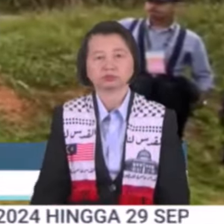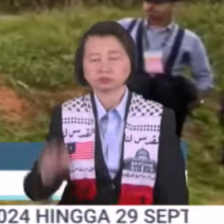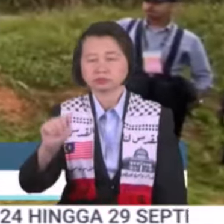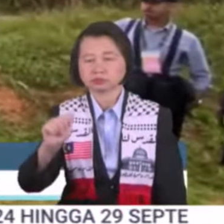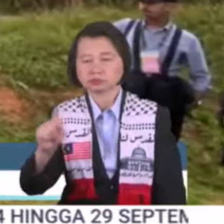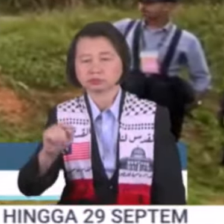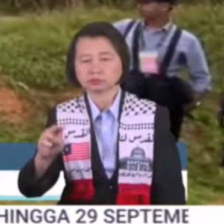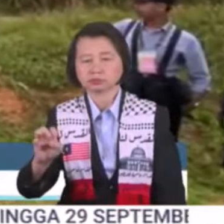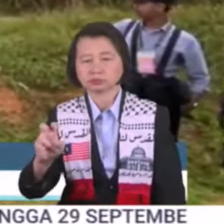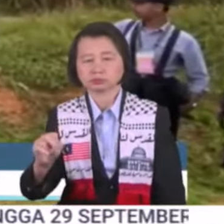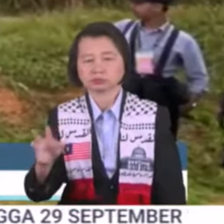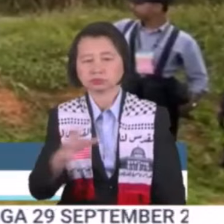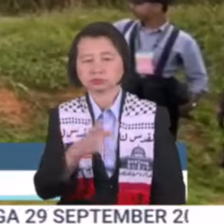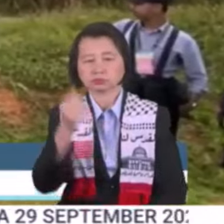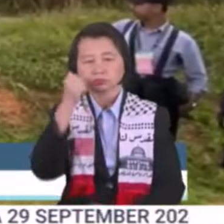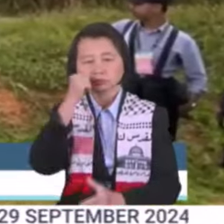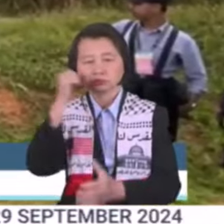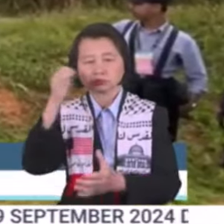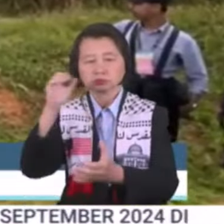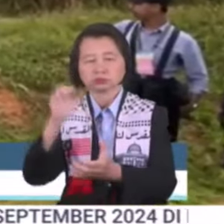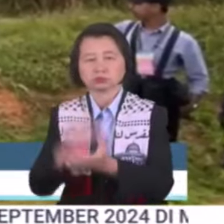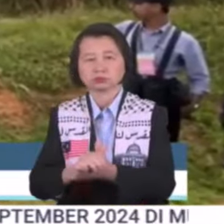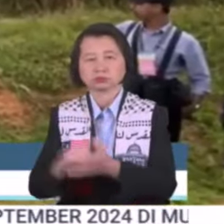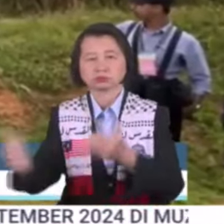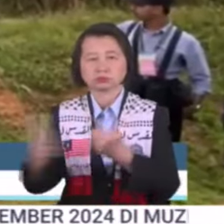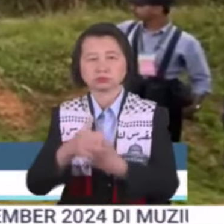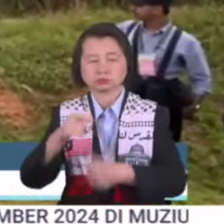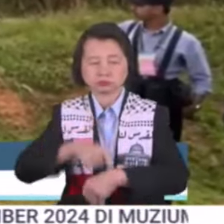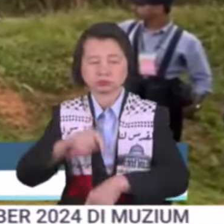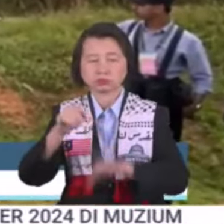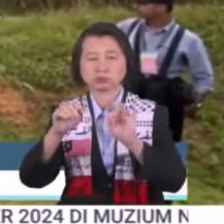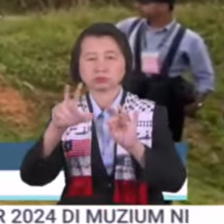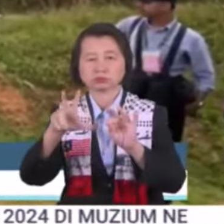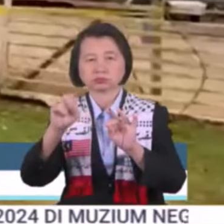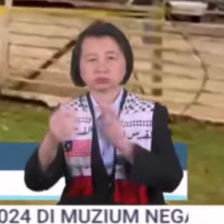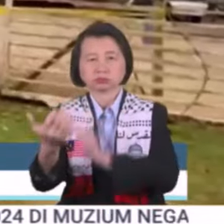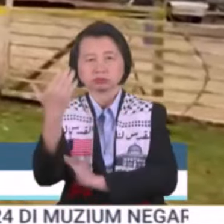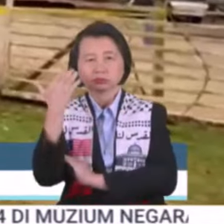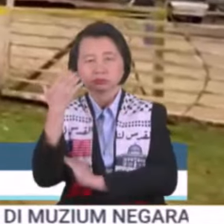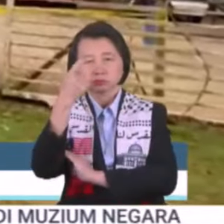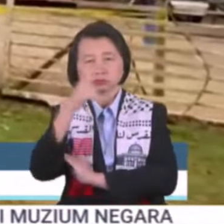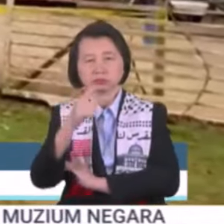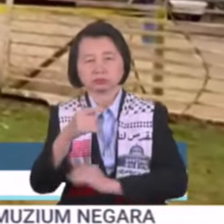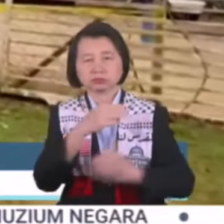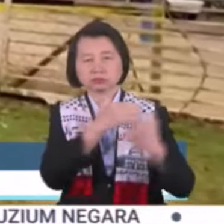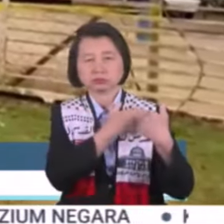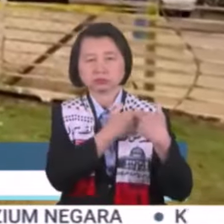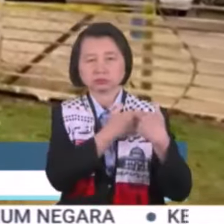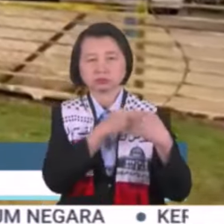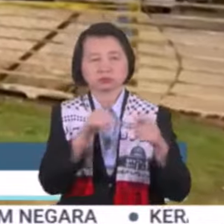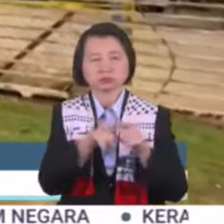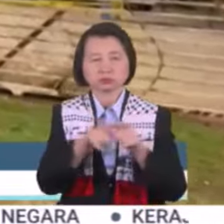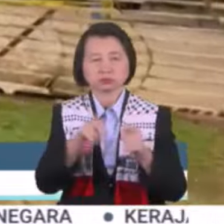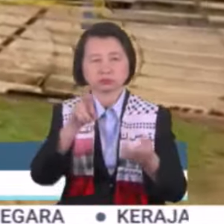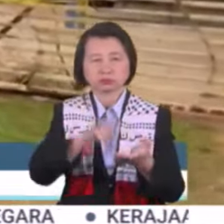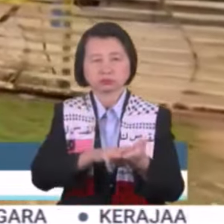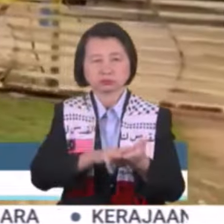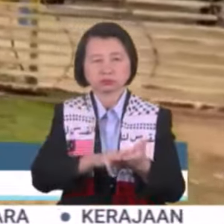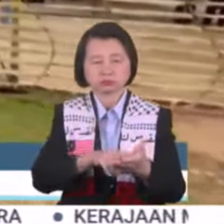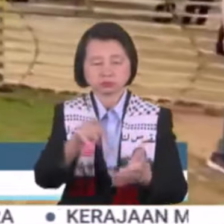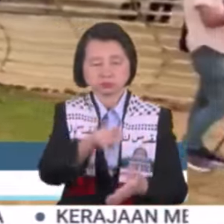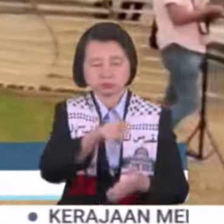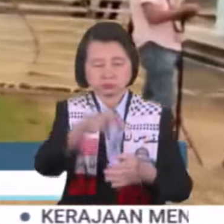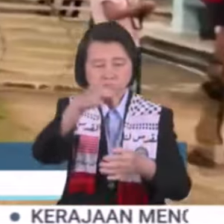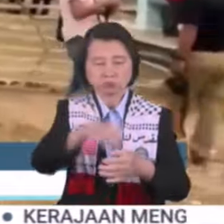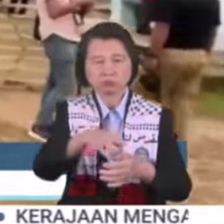Muhammad Azmawi Fikri bersama isteri Nur Khamila Muhammad Zain tiba pada 8.30 minit pagi bagi menunaikan tanggungjawab sebagai daftar